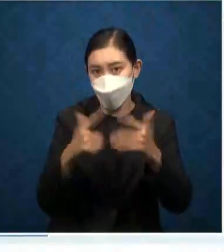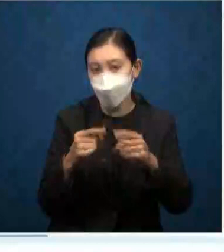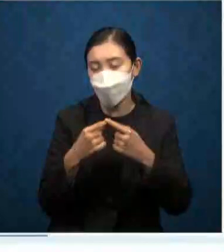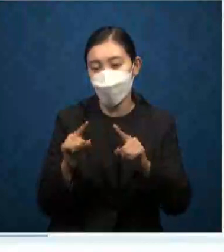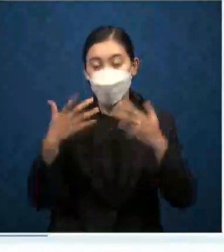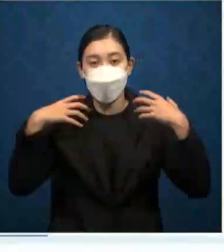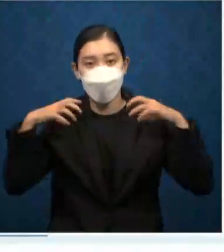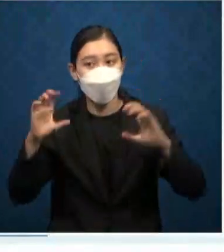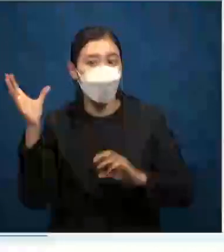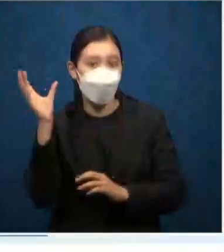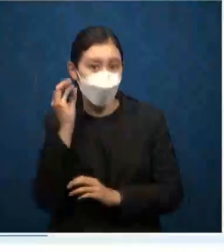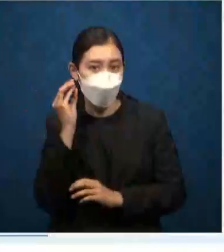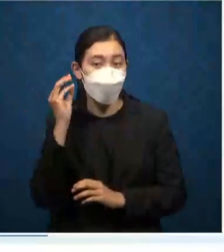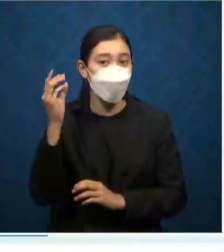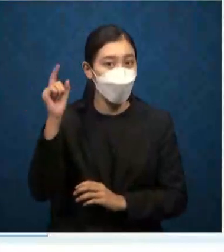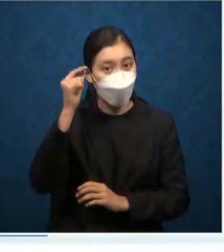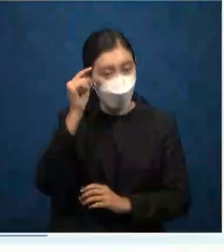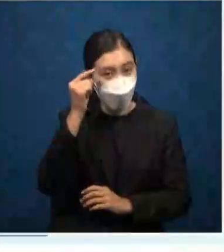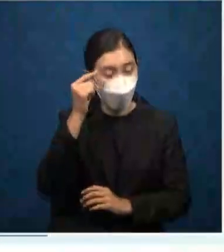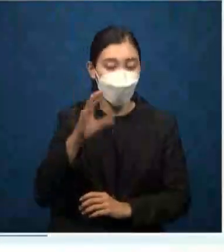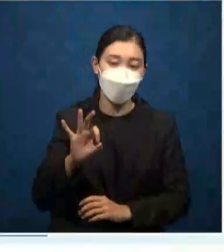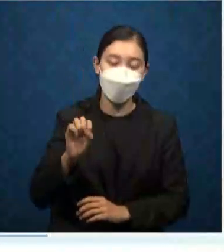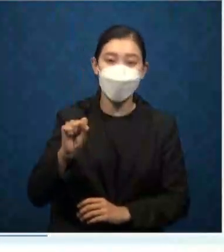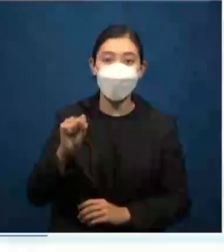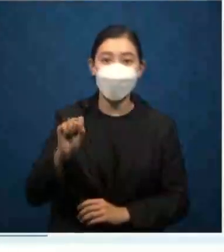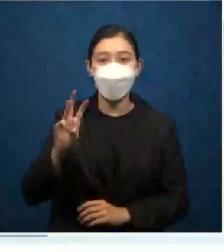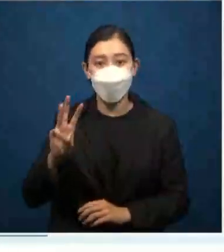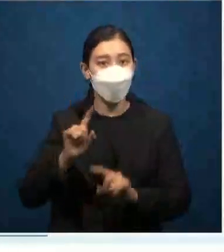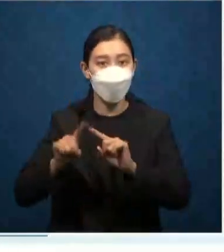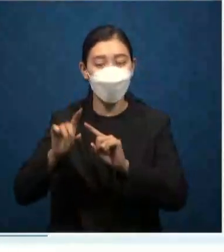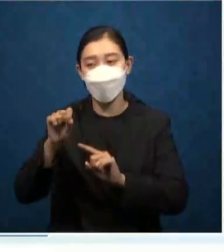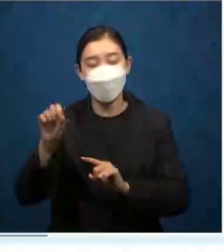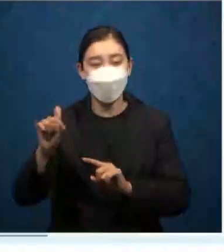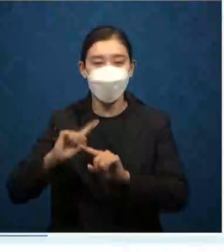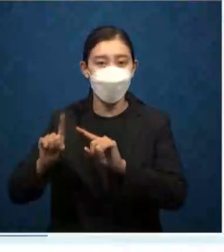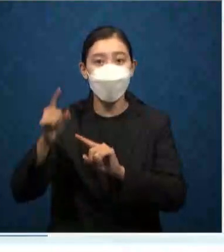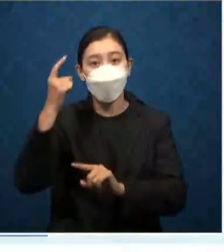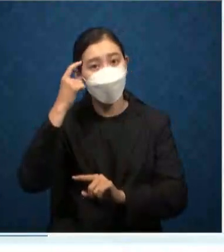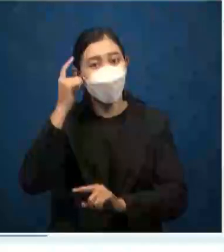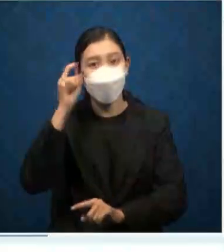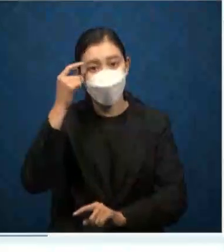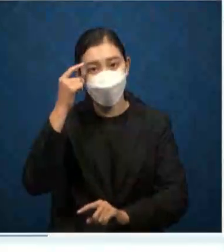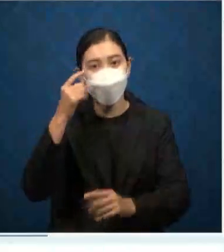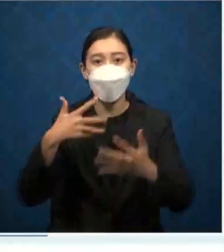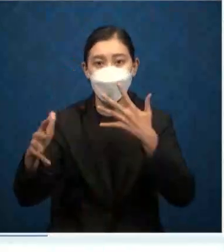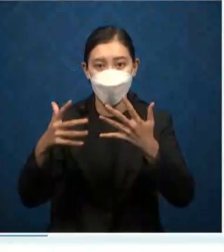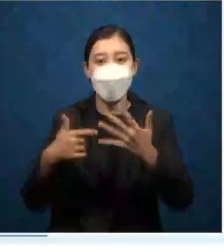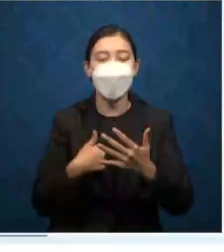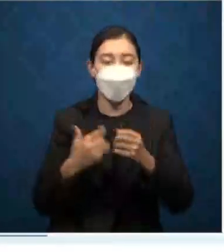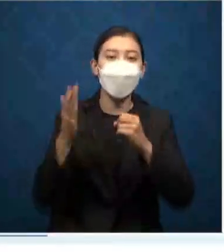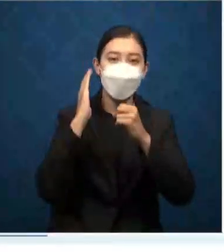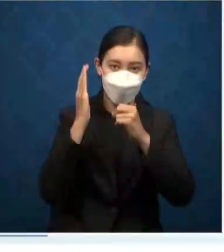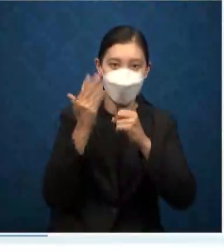ที่หนึ่งแต่หน้าที่วุฒิสภาหน้าที่สมาชิกเราก็จำเป็นที่ต้องพูดตรงนี้เมื่อเราเห็นว่าเป็นประเด็นปัญหาในระยะยาวแ